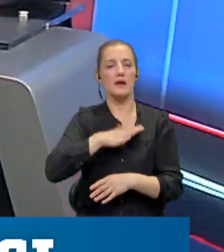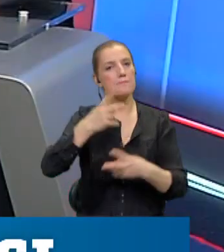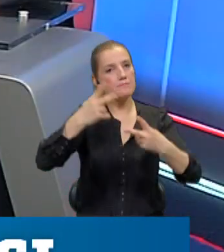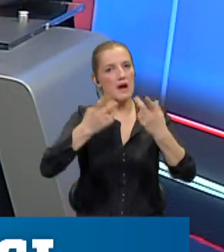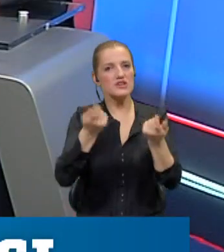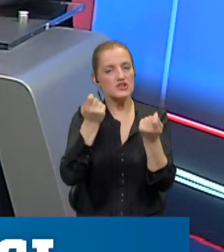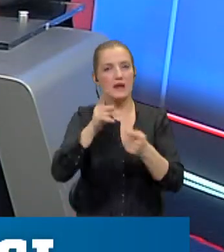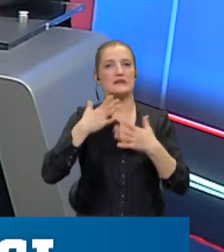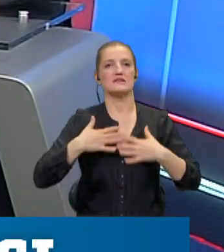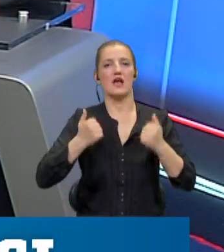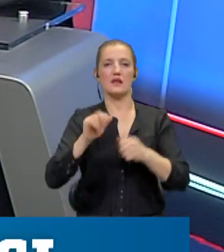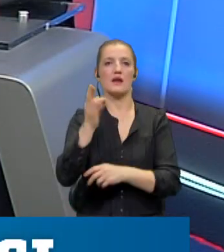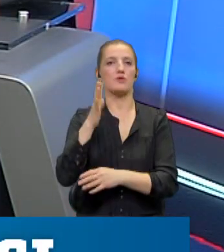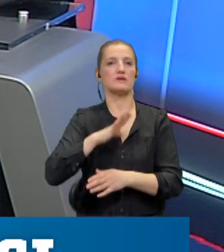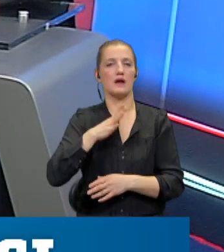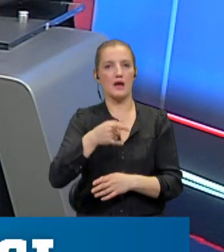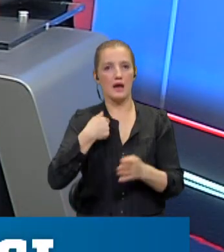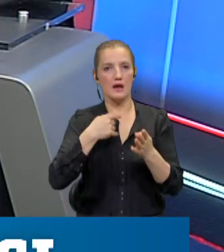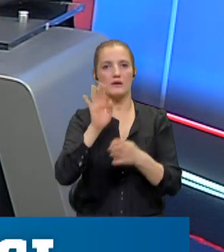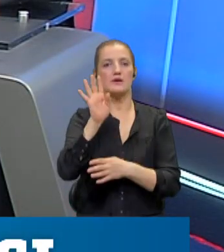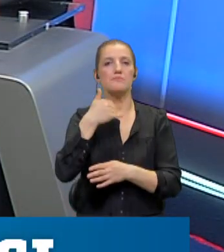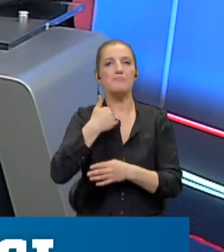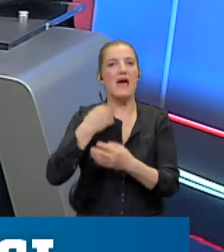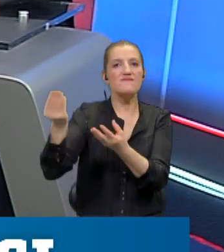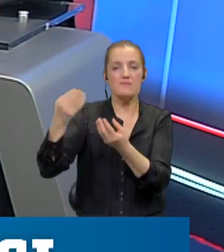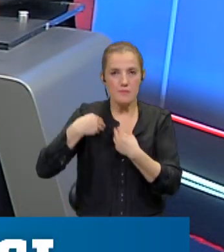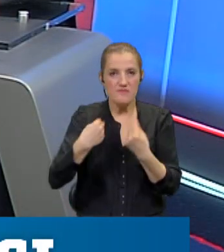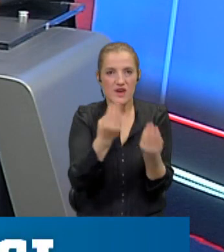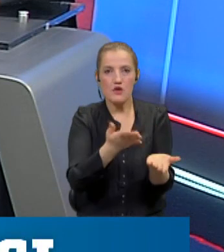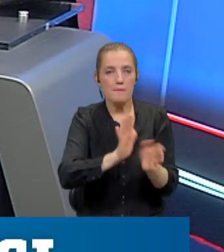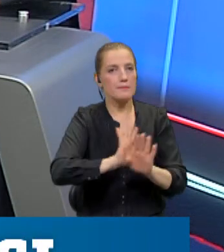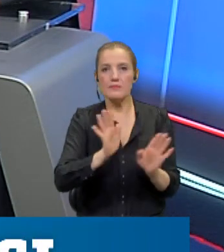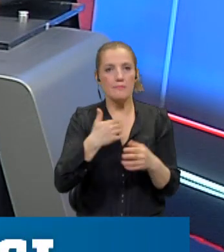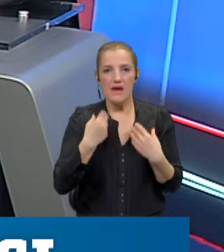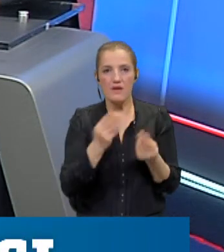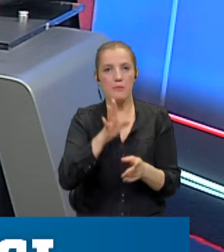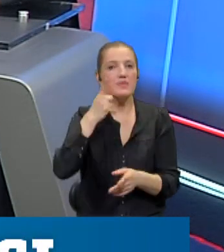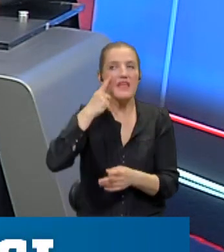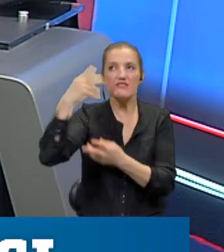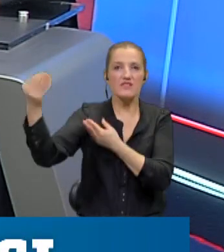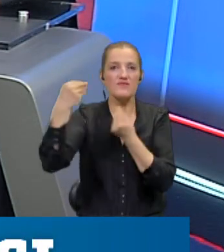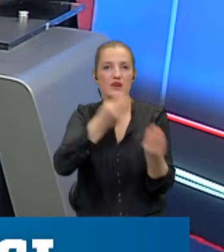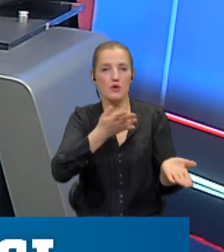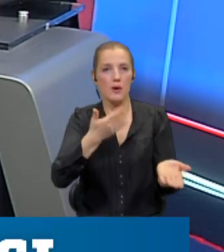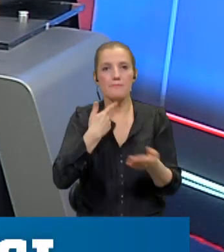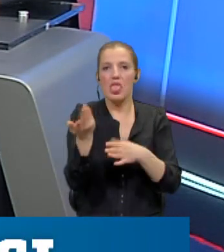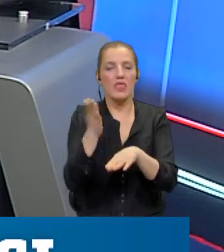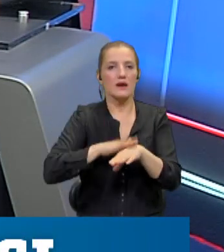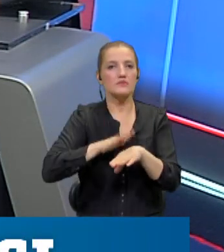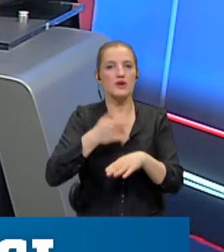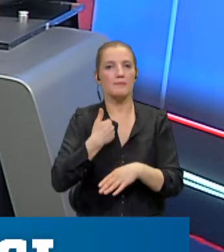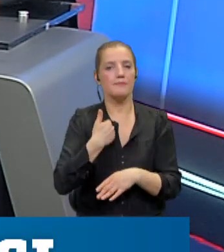sağlık raporu ister Ya da eşim bundan ismini ben vermiyorum de devlet veriyor bakanlıklar veriyor Ya ben ne yapacağım Hani